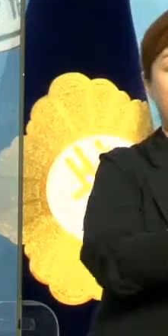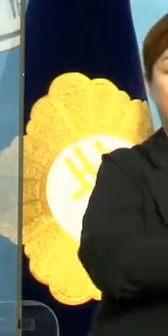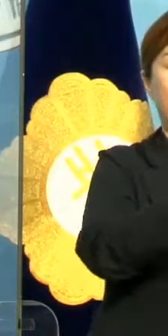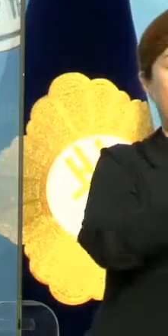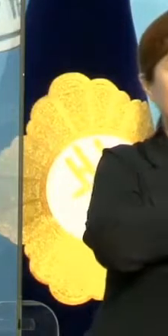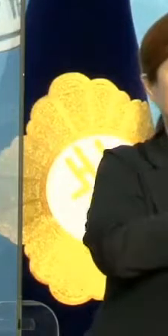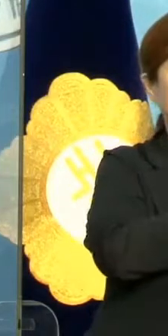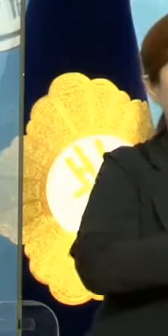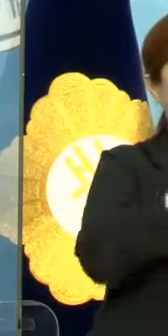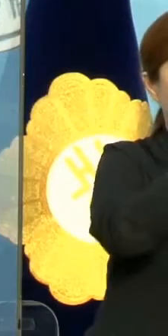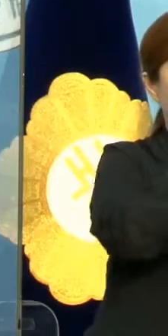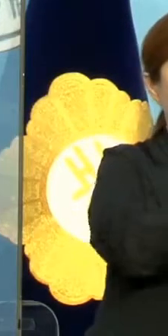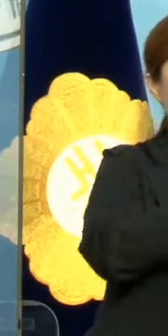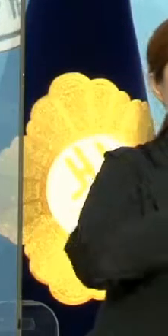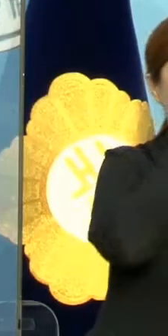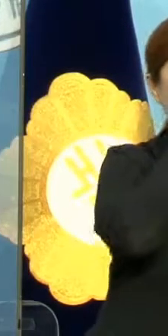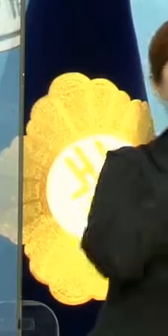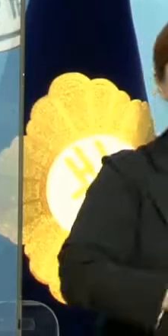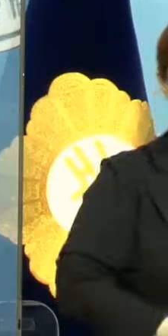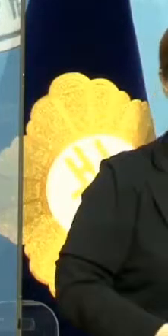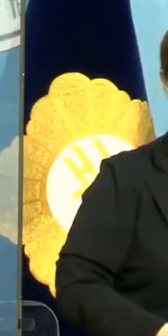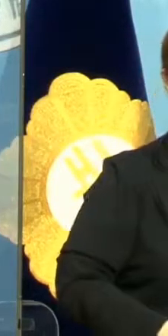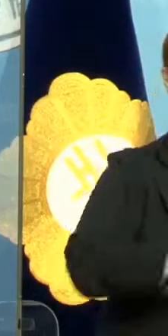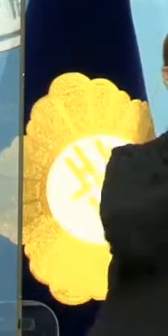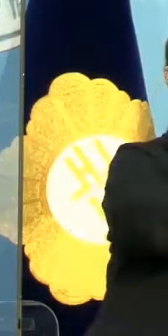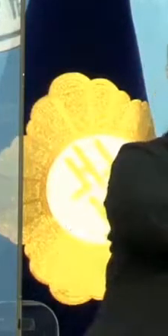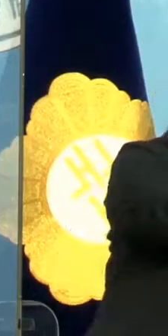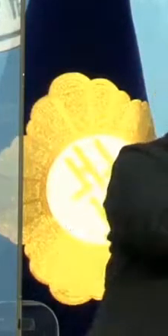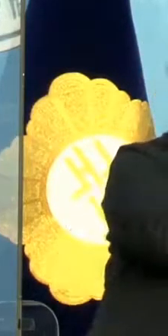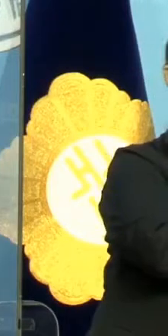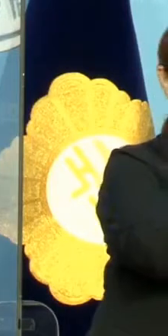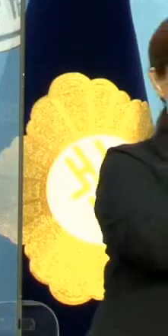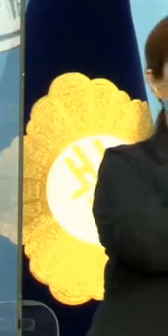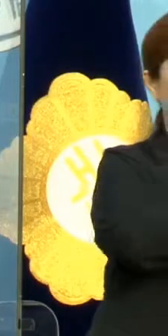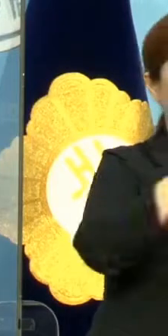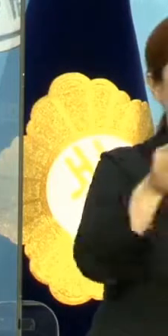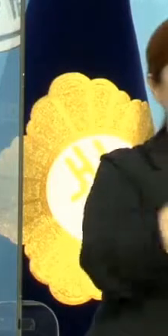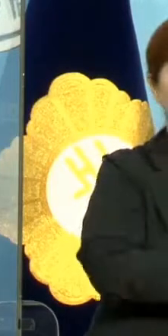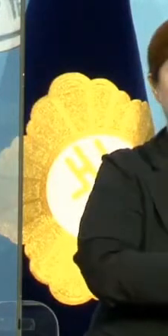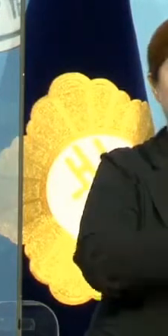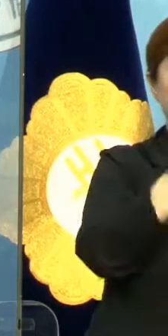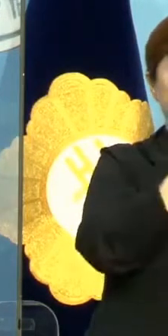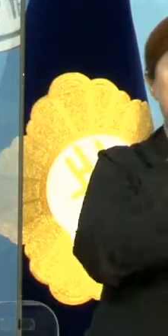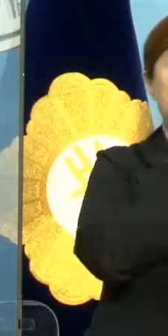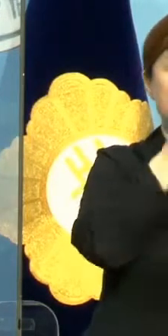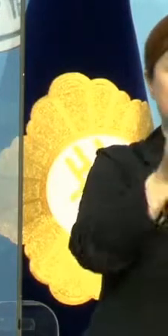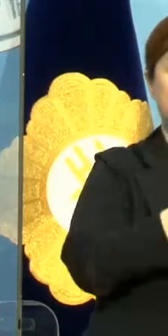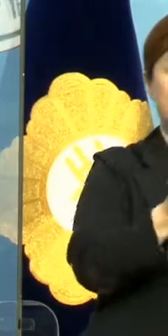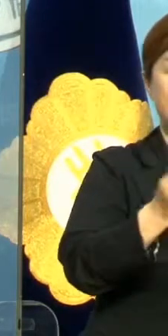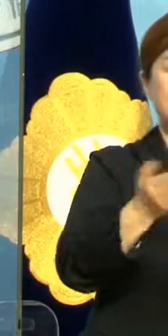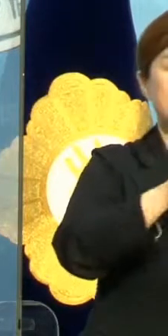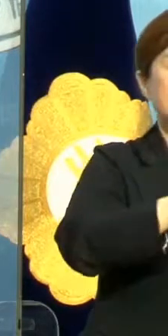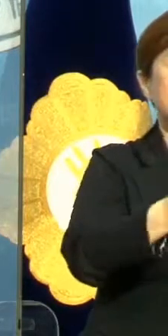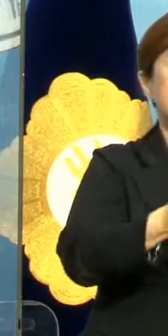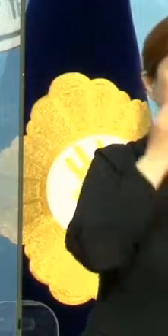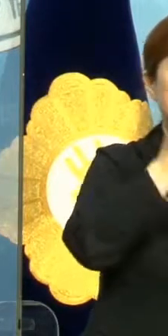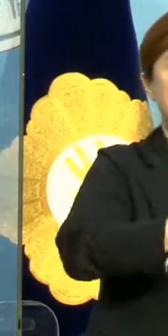위촉된 바 있습니다 2018년 3월 부터는 중소기업의 일자리 창출과